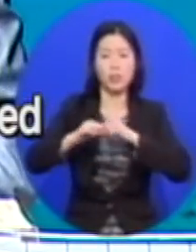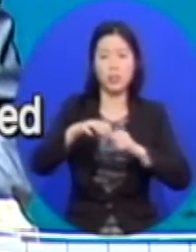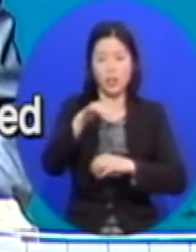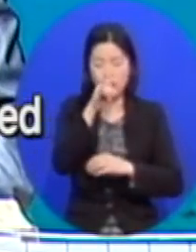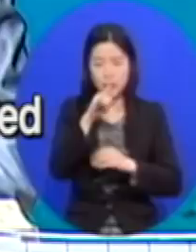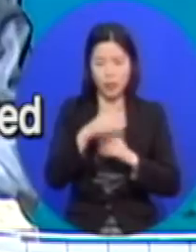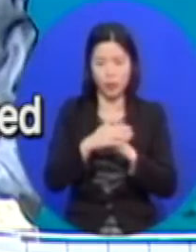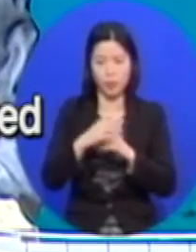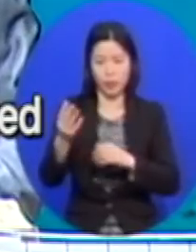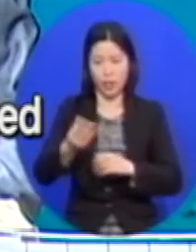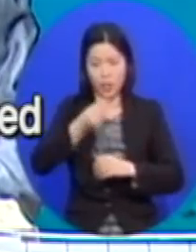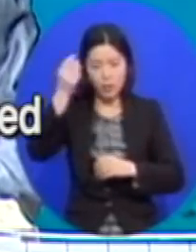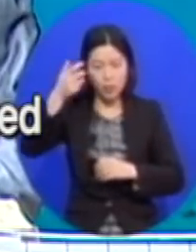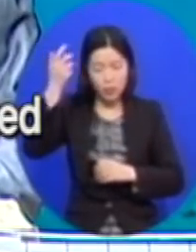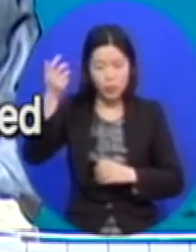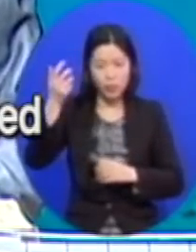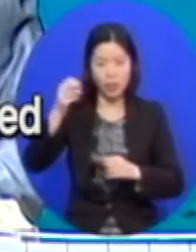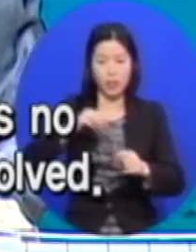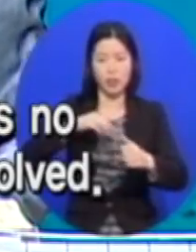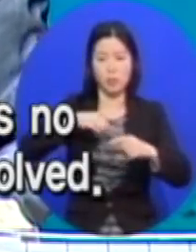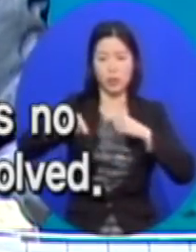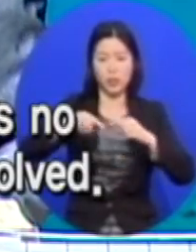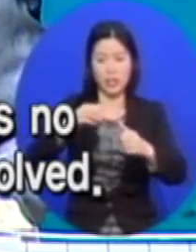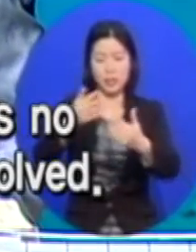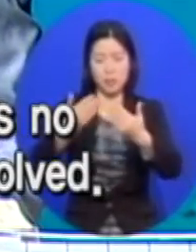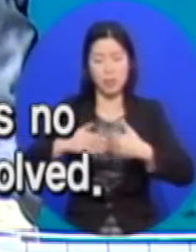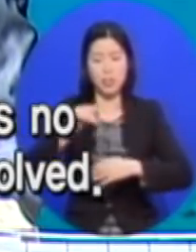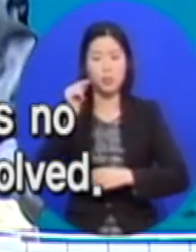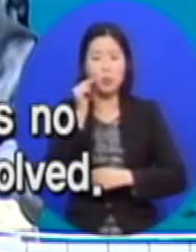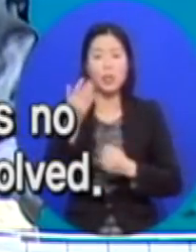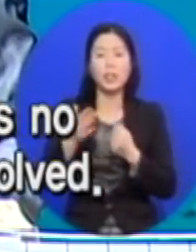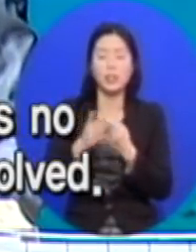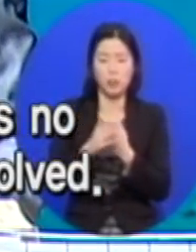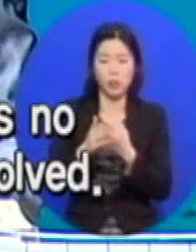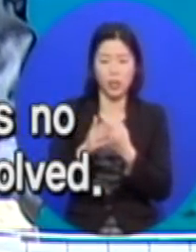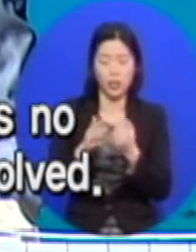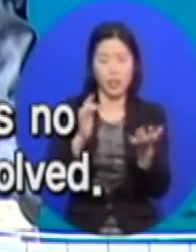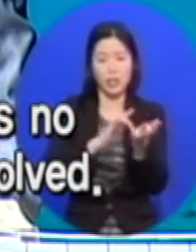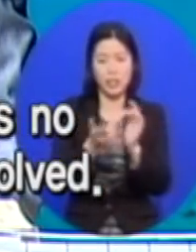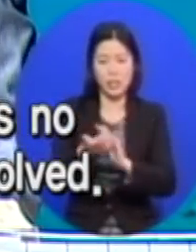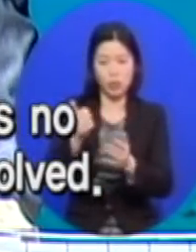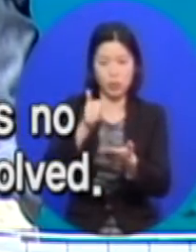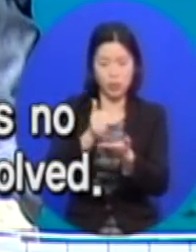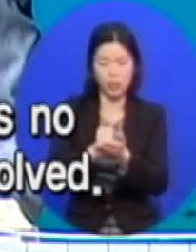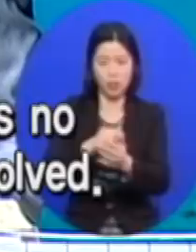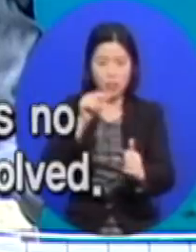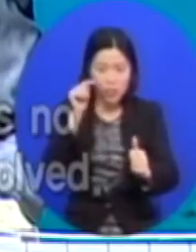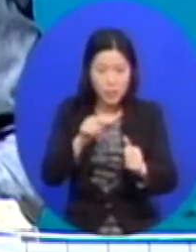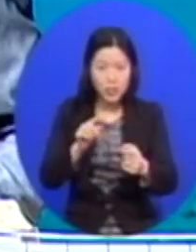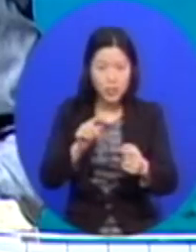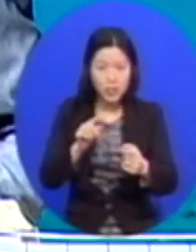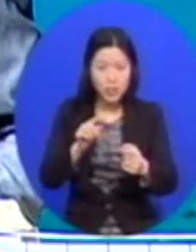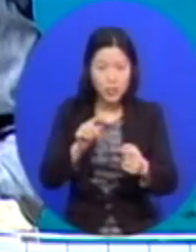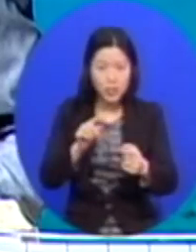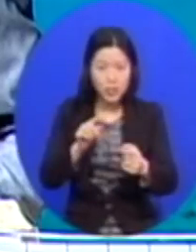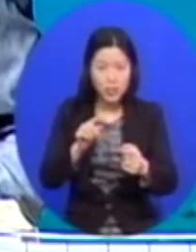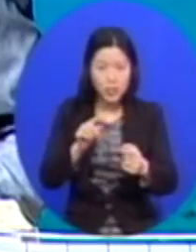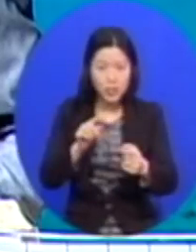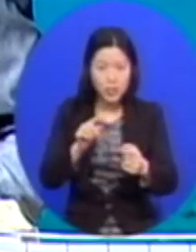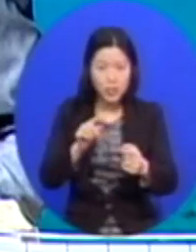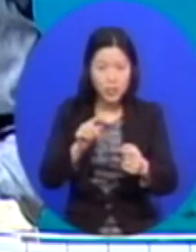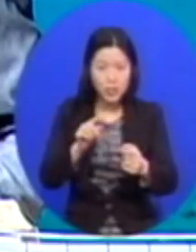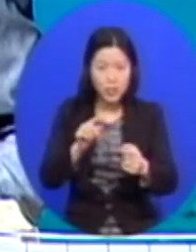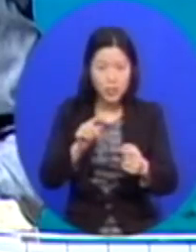성령의 다스림을 받지 못했기 때문입니다 예수님께서 하라는 대로 하면 풀어지지 않은 관계가 없습니다